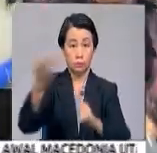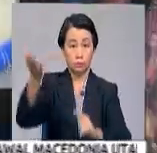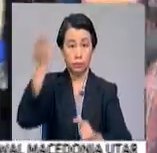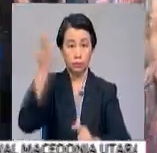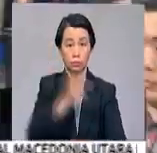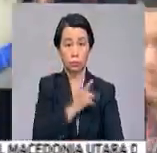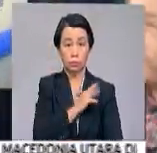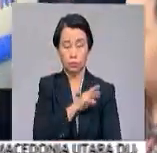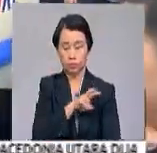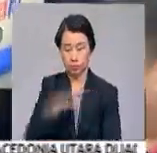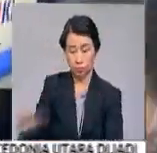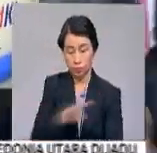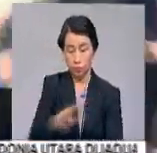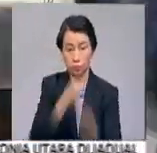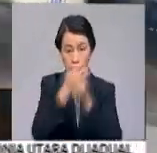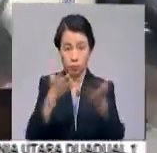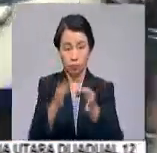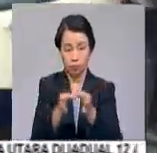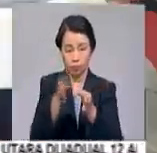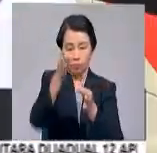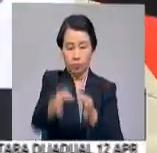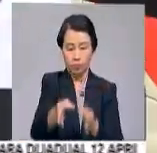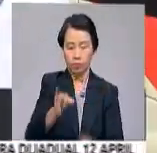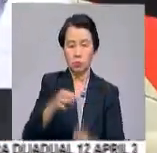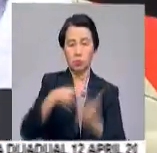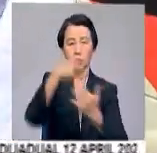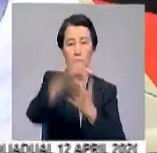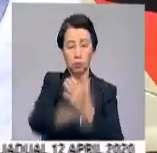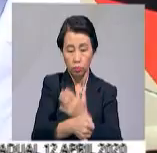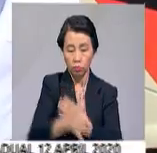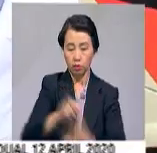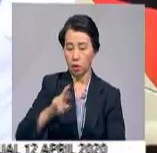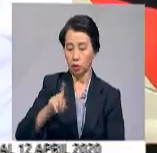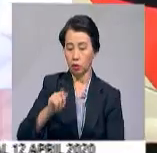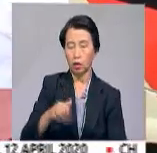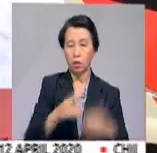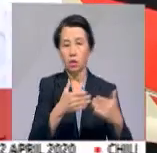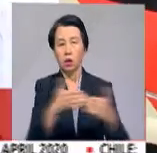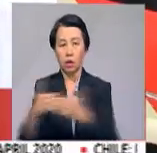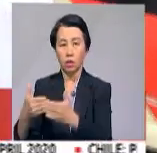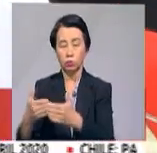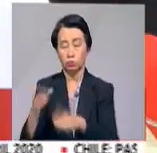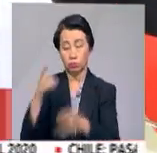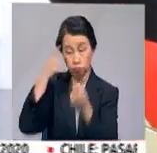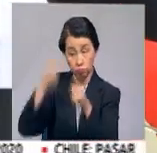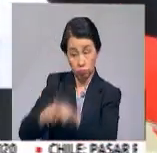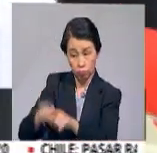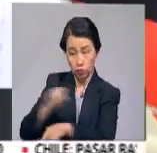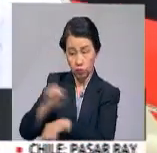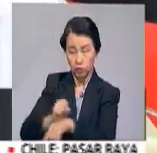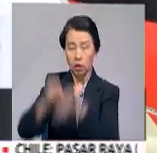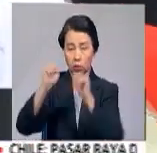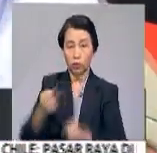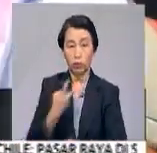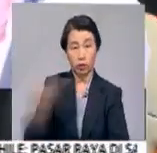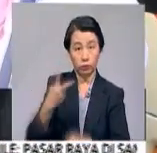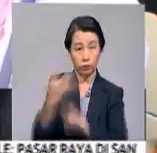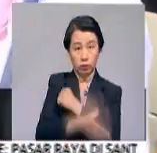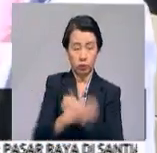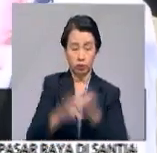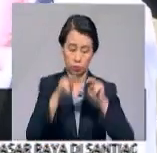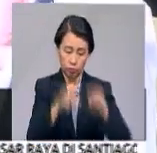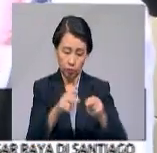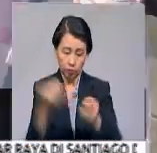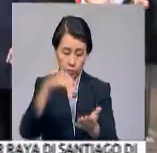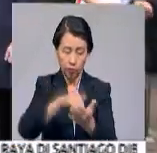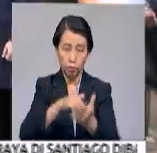Kementerian Pengangkutan mengumumkan penangguhan projek RTS dilanjutkan atas persetujuan Singapura bagi membolehkan kedua-dua negara meneliti